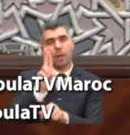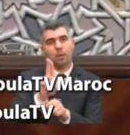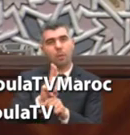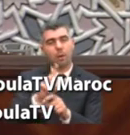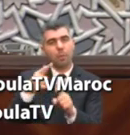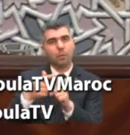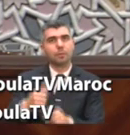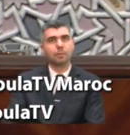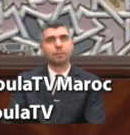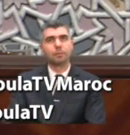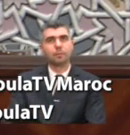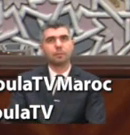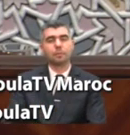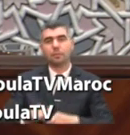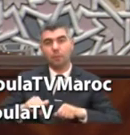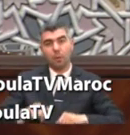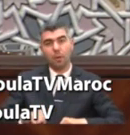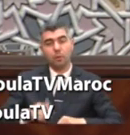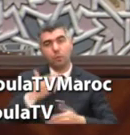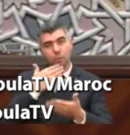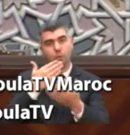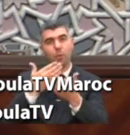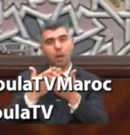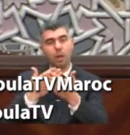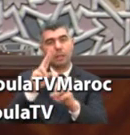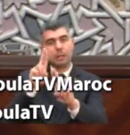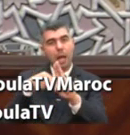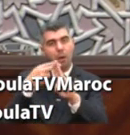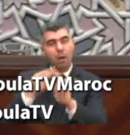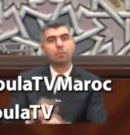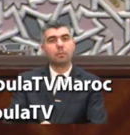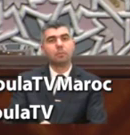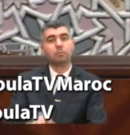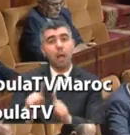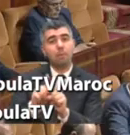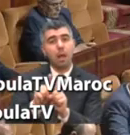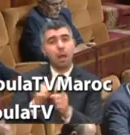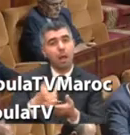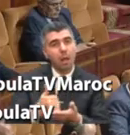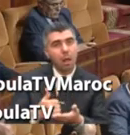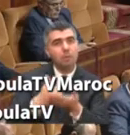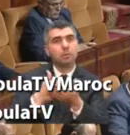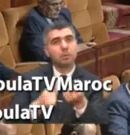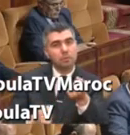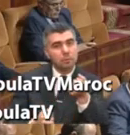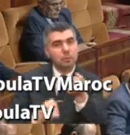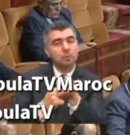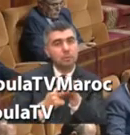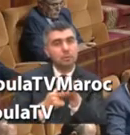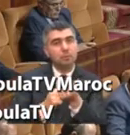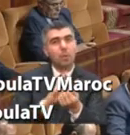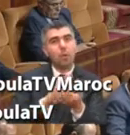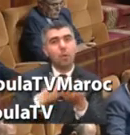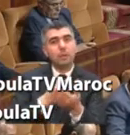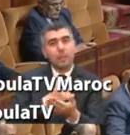نائب. السيدة الوزيرة على هذا الجواب، العناية بالمسنين التزام دستوري واجب على الحكومة